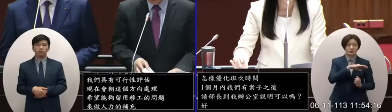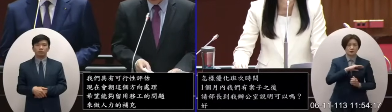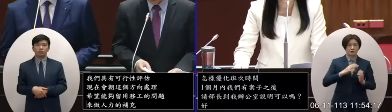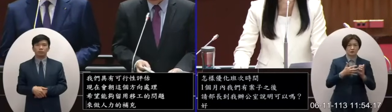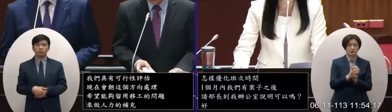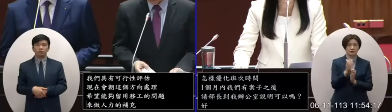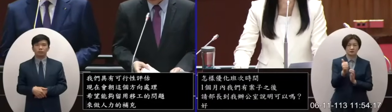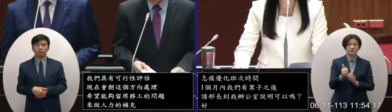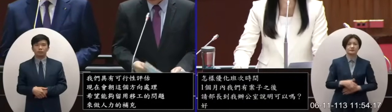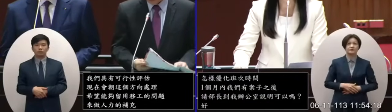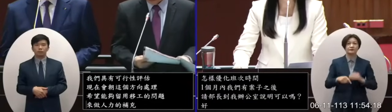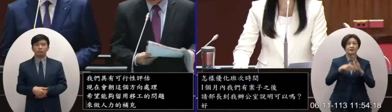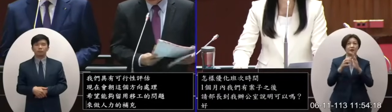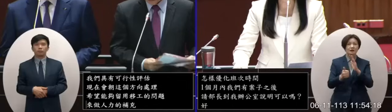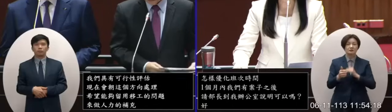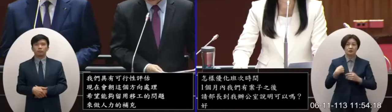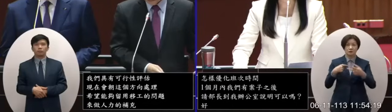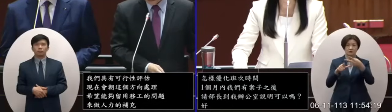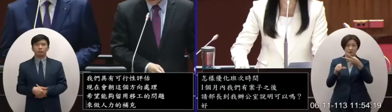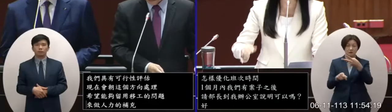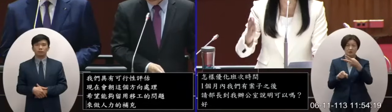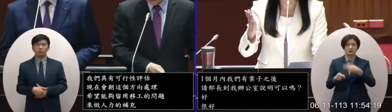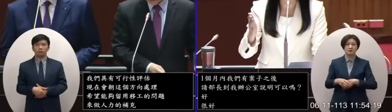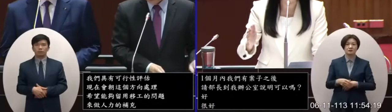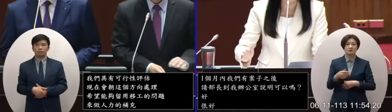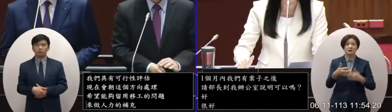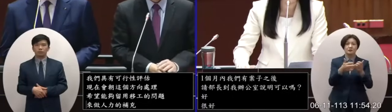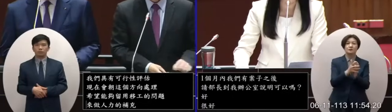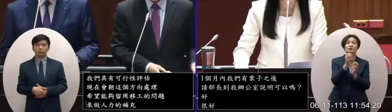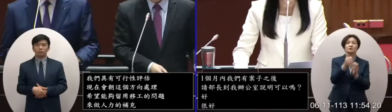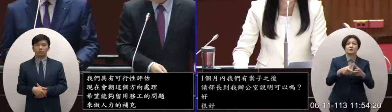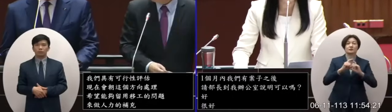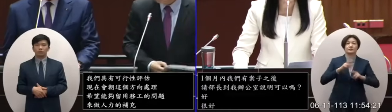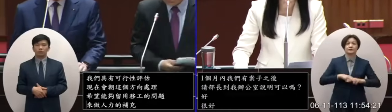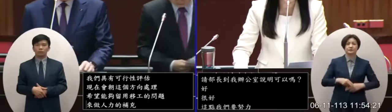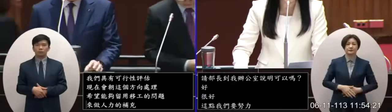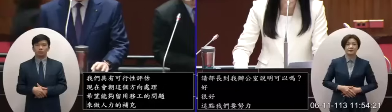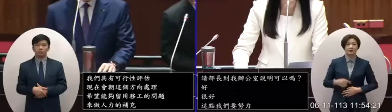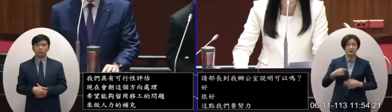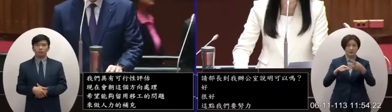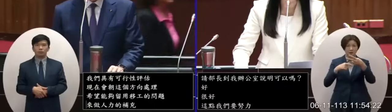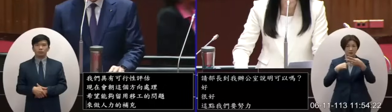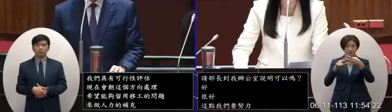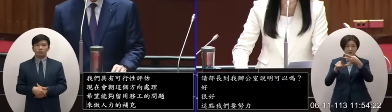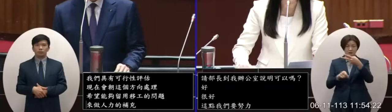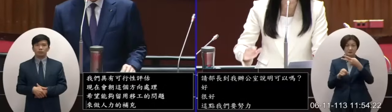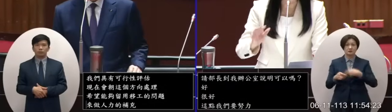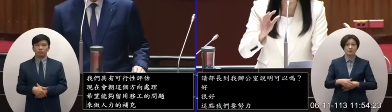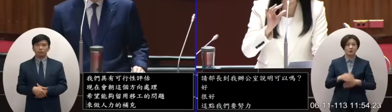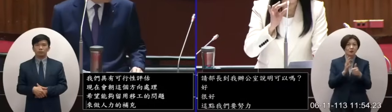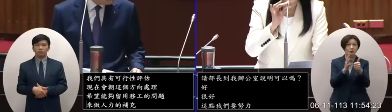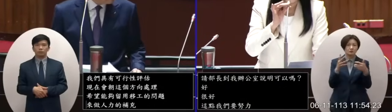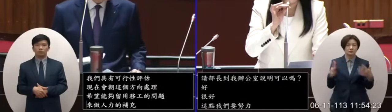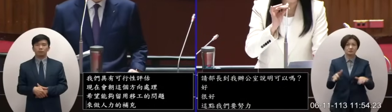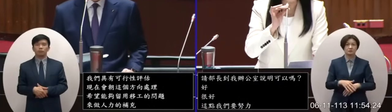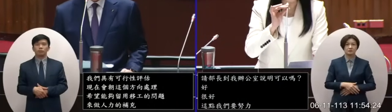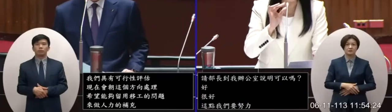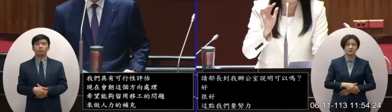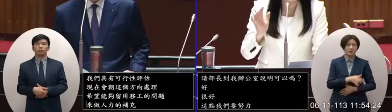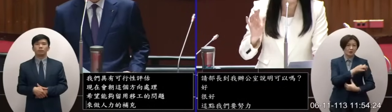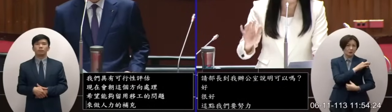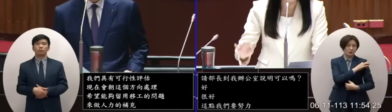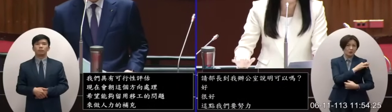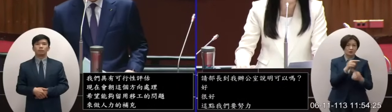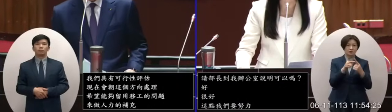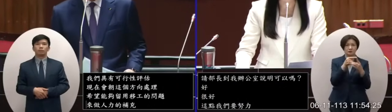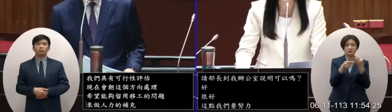一起哦，院长，我想本席在二月份的时候，两位部长可以请回，谢谢哦。那本席在二月份的时候也曾经咨询过，说护理师